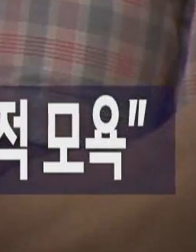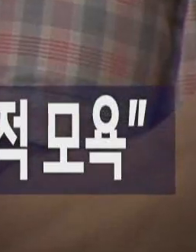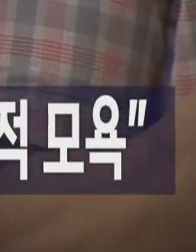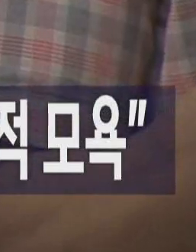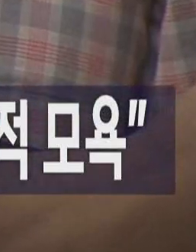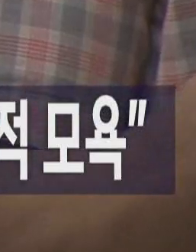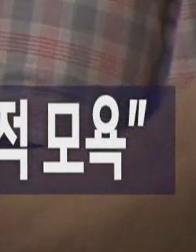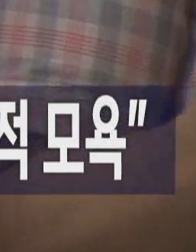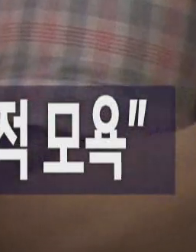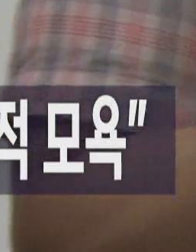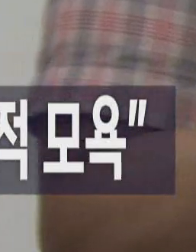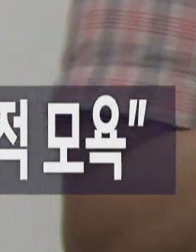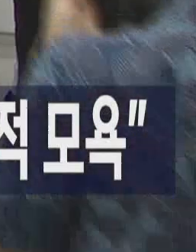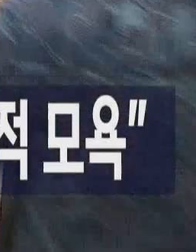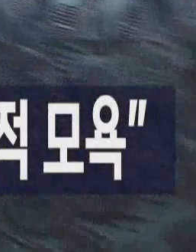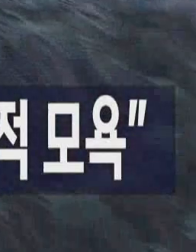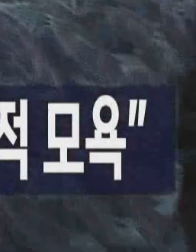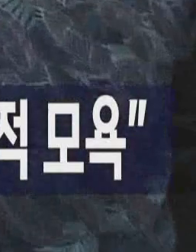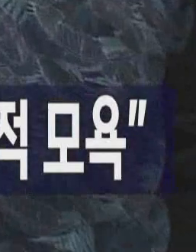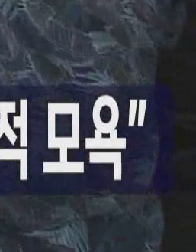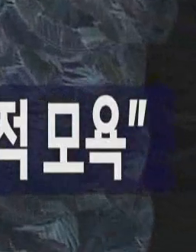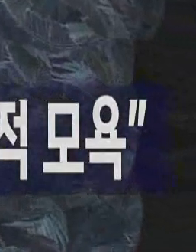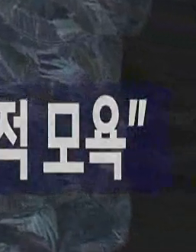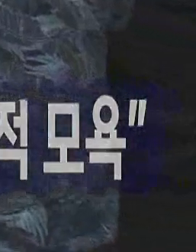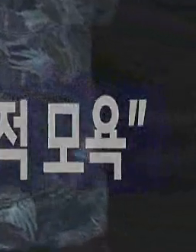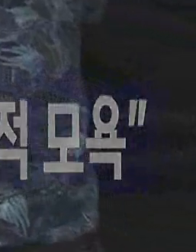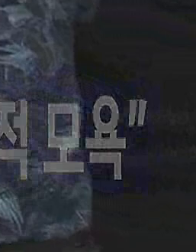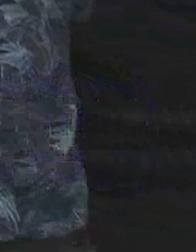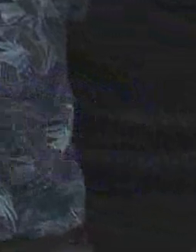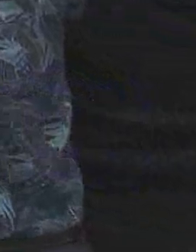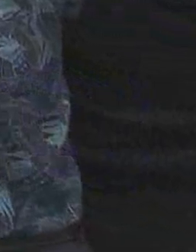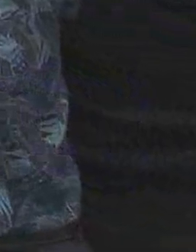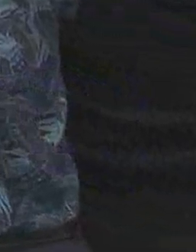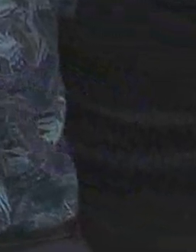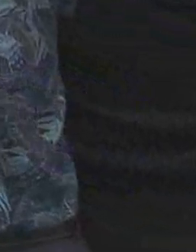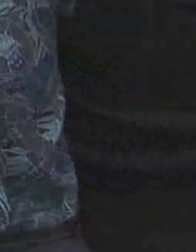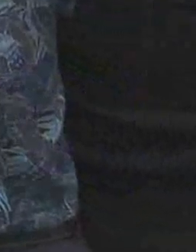금액은 단 99엔, 우리나라 돈으로 931원입니다.